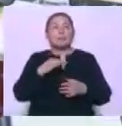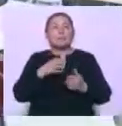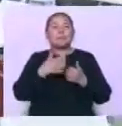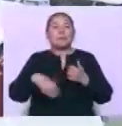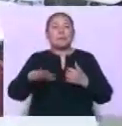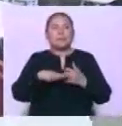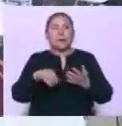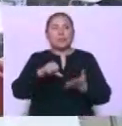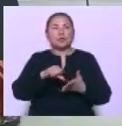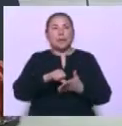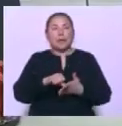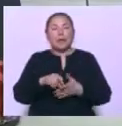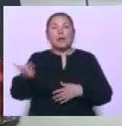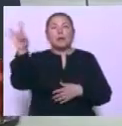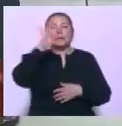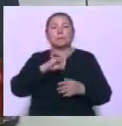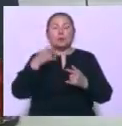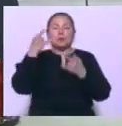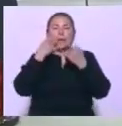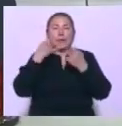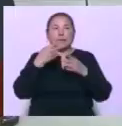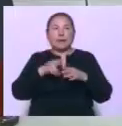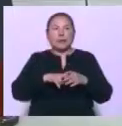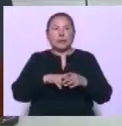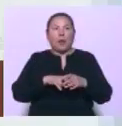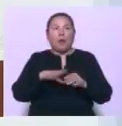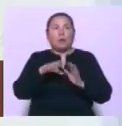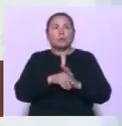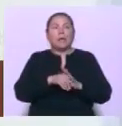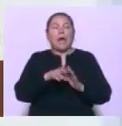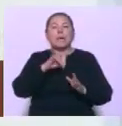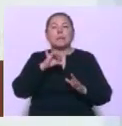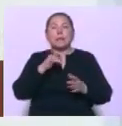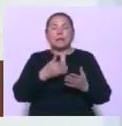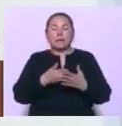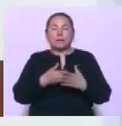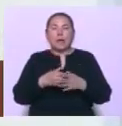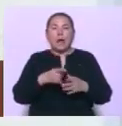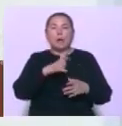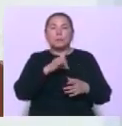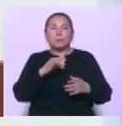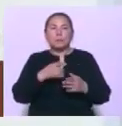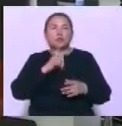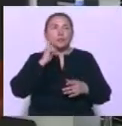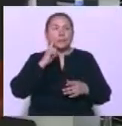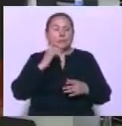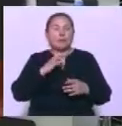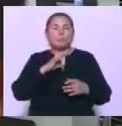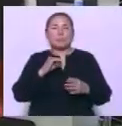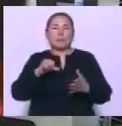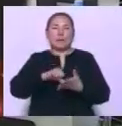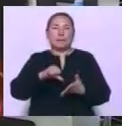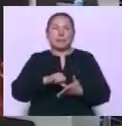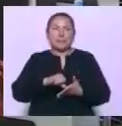сектордың баспасөз хатшылары, республикалық телеарналардың меншікті тілшілері, әділдік және өркендеу әлеуметтік қозғалысының жастары мен белсенділері